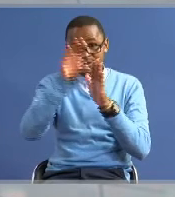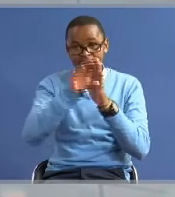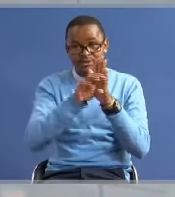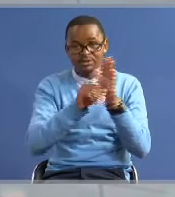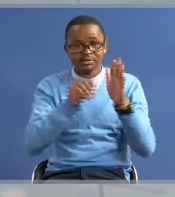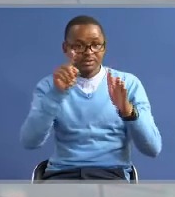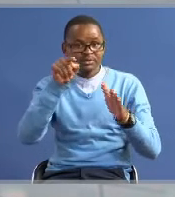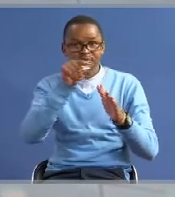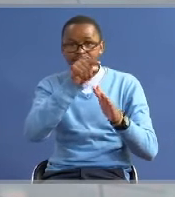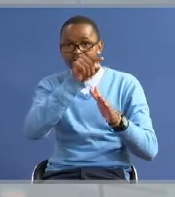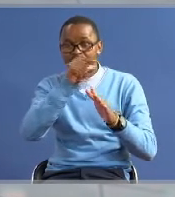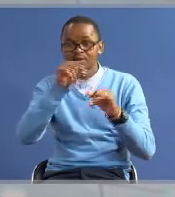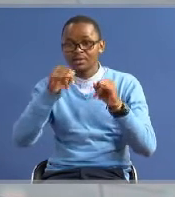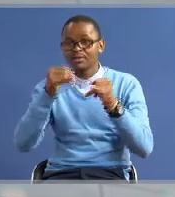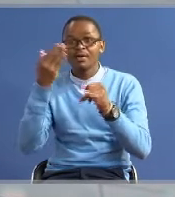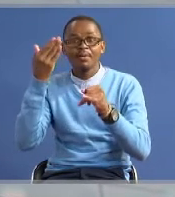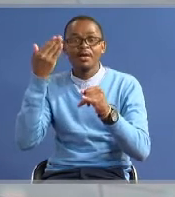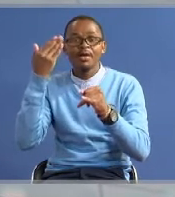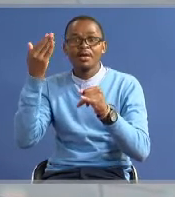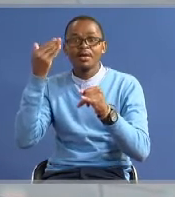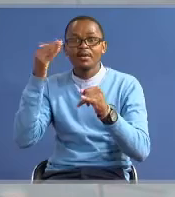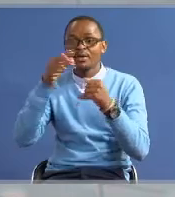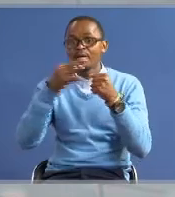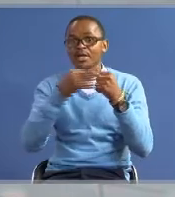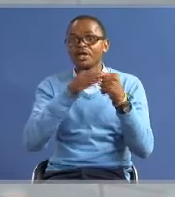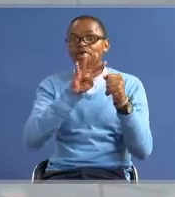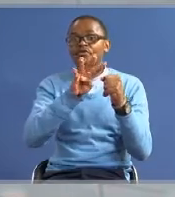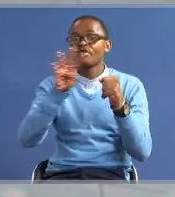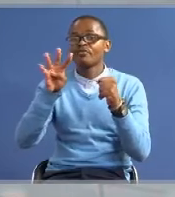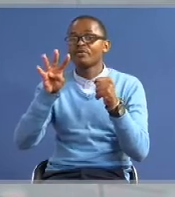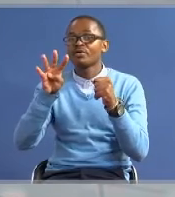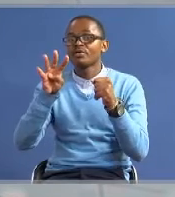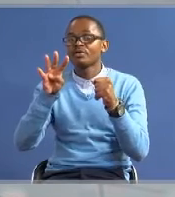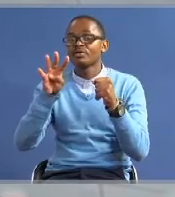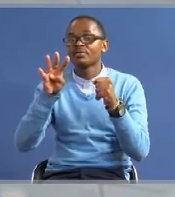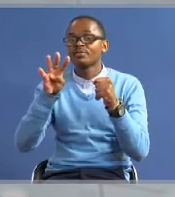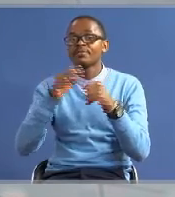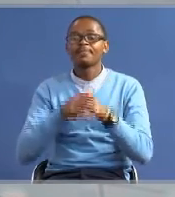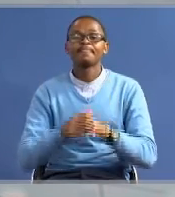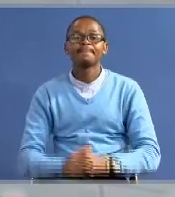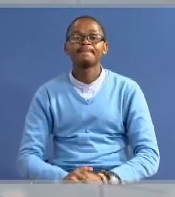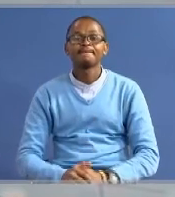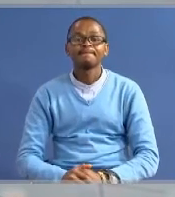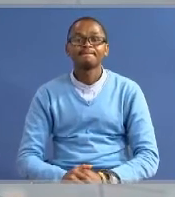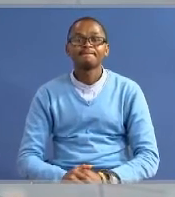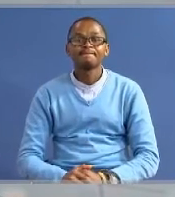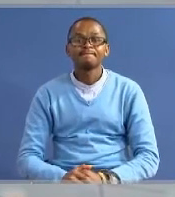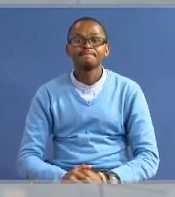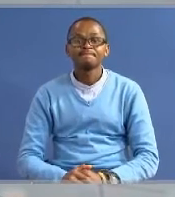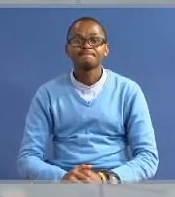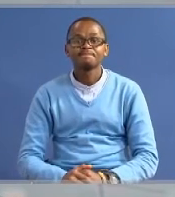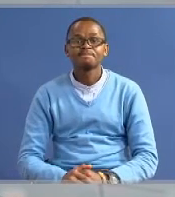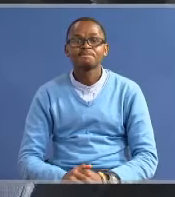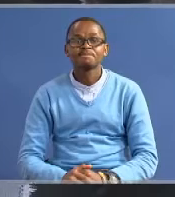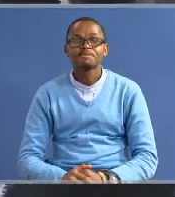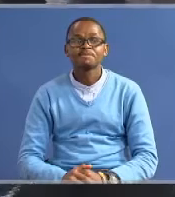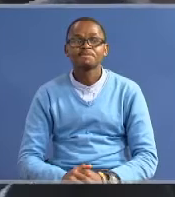unanuia kufutilia mbali mtalaa hapo awali wa 844. Jamii Kiboy na taarifa zaidi.